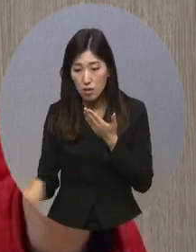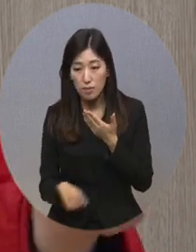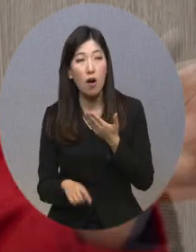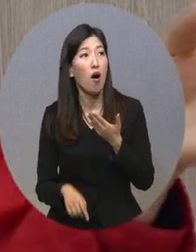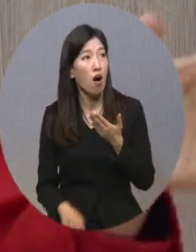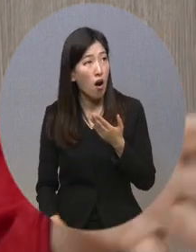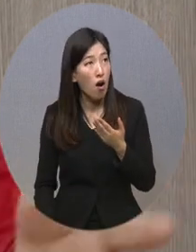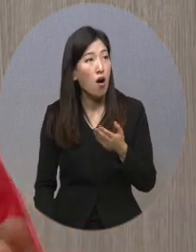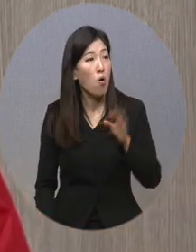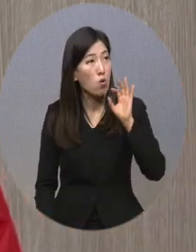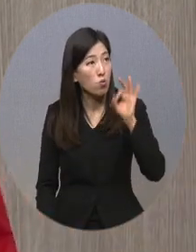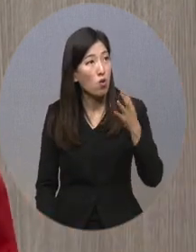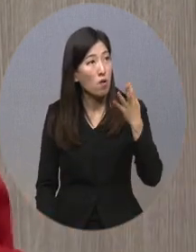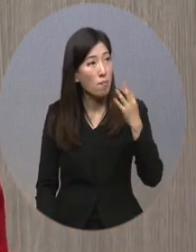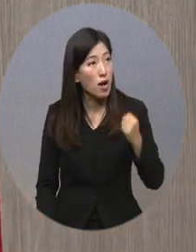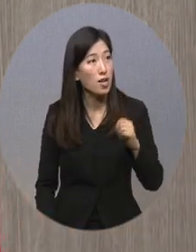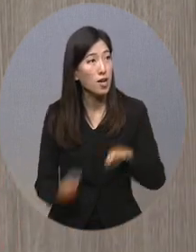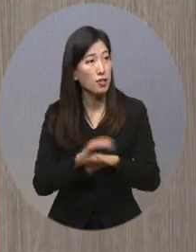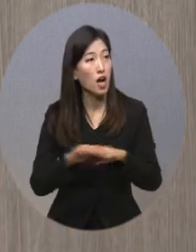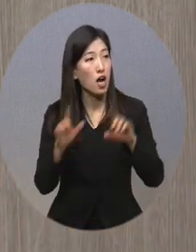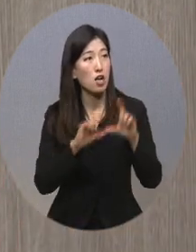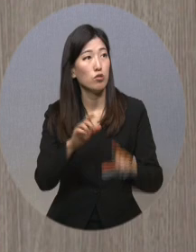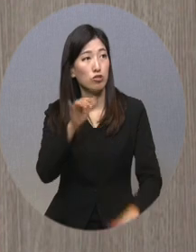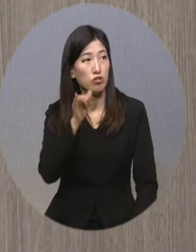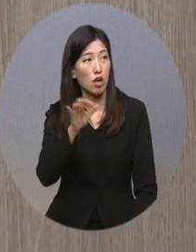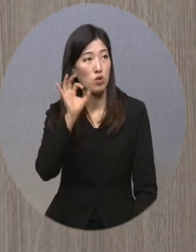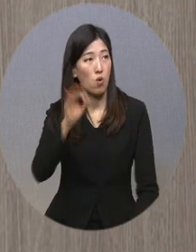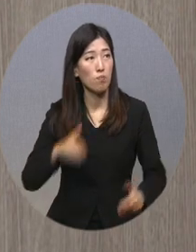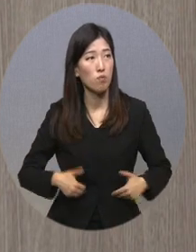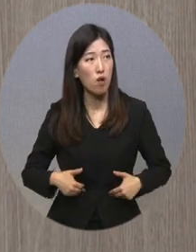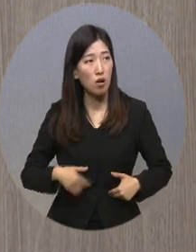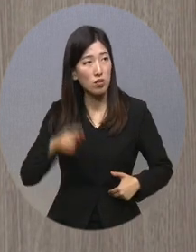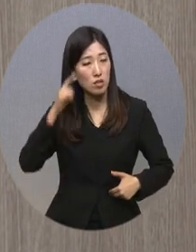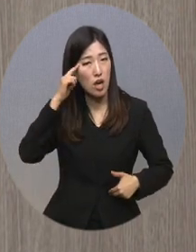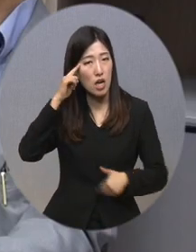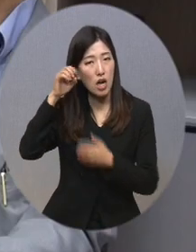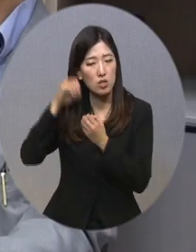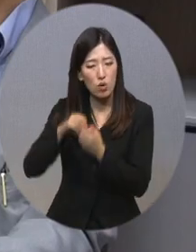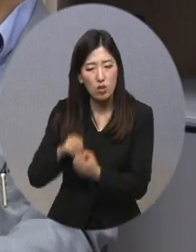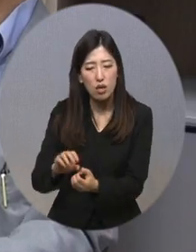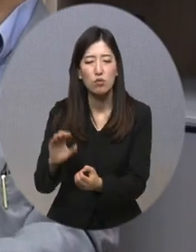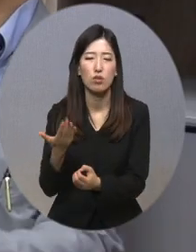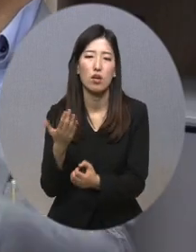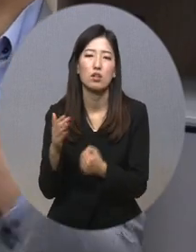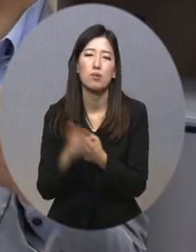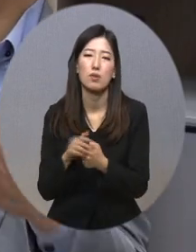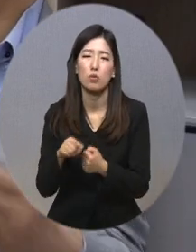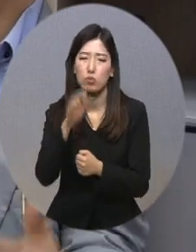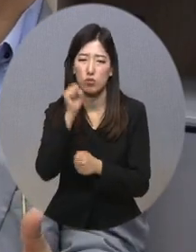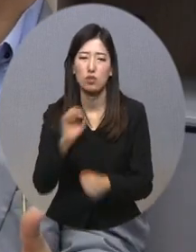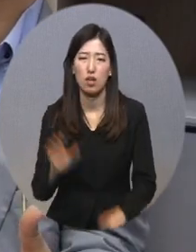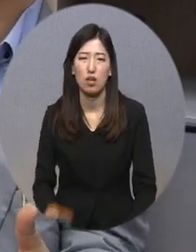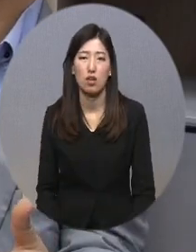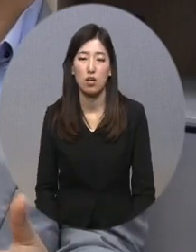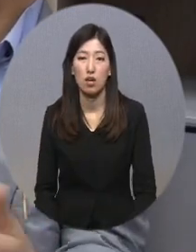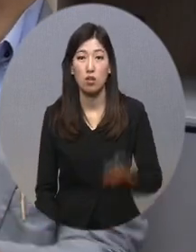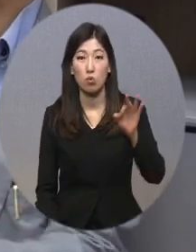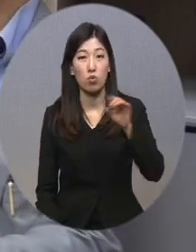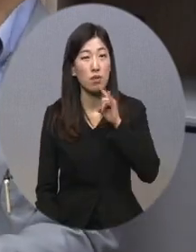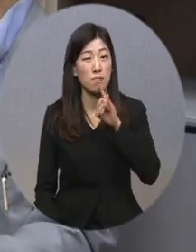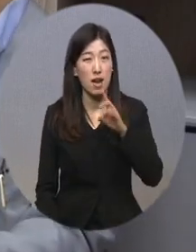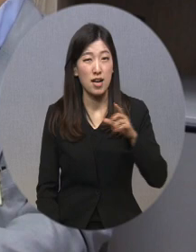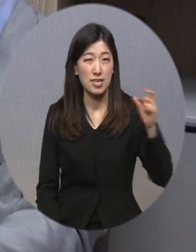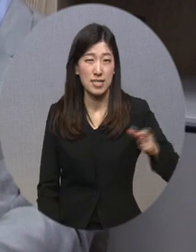막 이렇게 일반화 되거든요. 그래서 굉장히 위험스러운 상황이죠, 사실은. 그렇죠. 네. 한쪽만 강조하면. 네, 네.